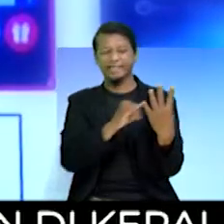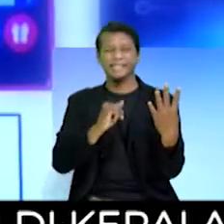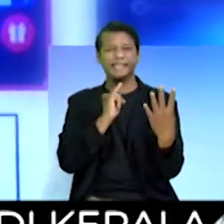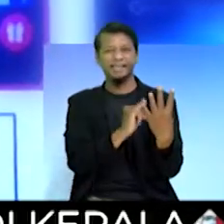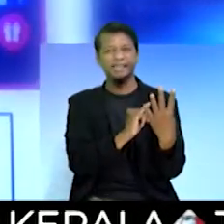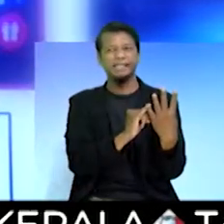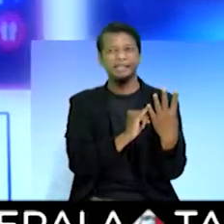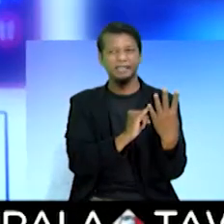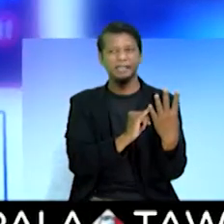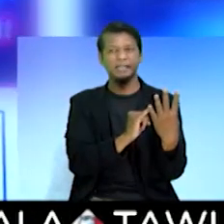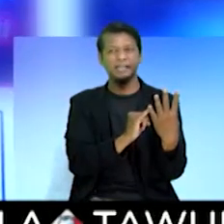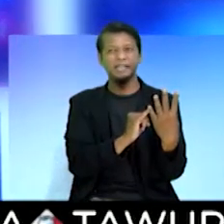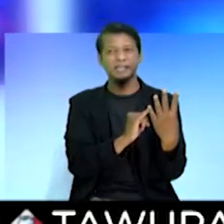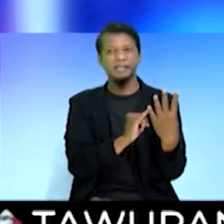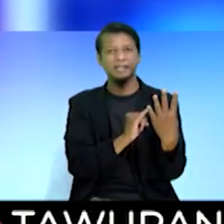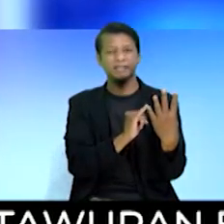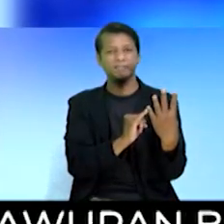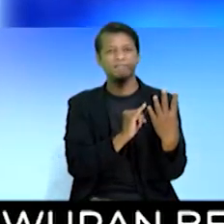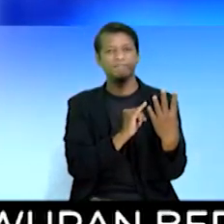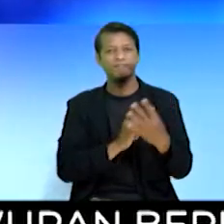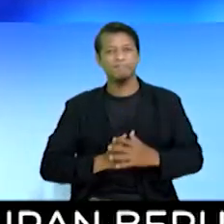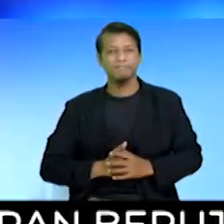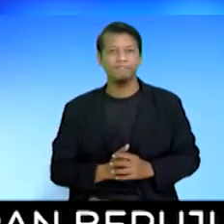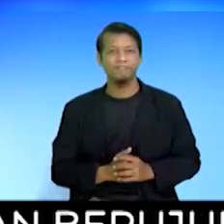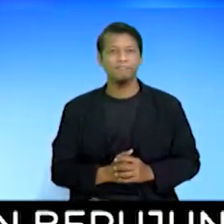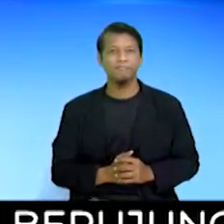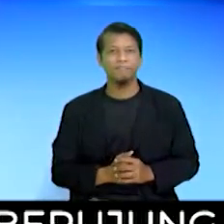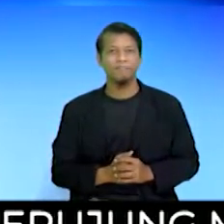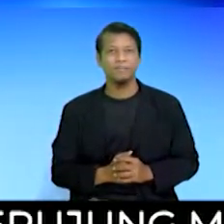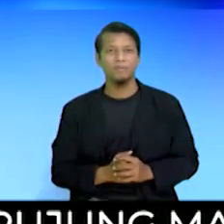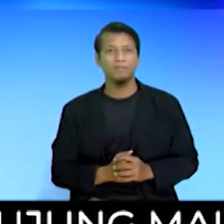Dari Jakarta, Nastasya Frina, Novan Dwi, dan Rizky Ihwal, iNews melaporkan.